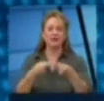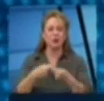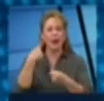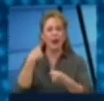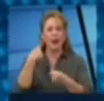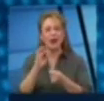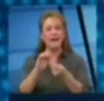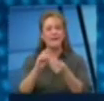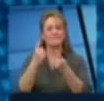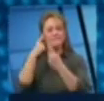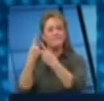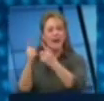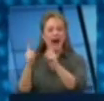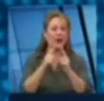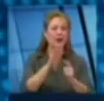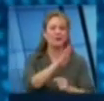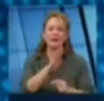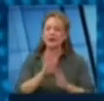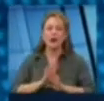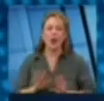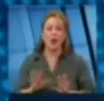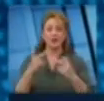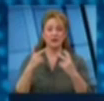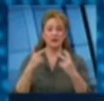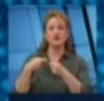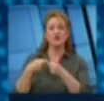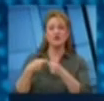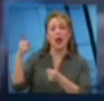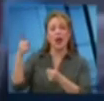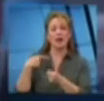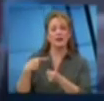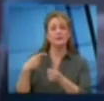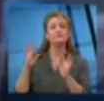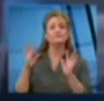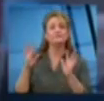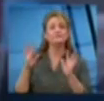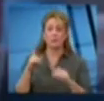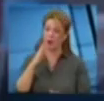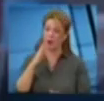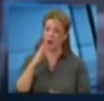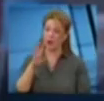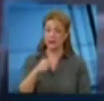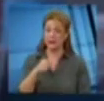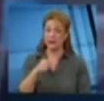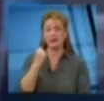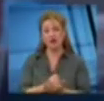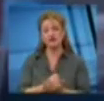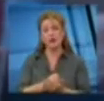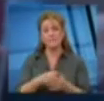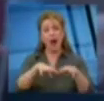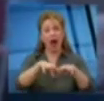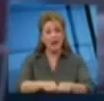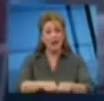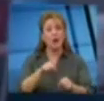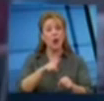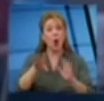ביבי וכו', יותר חשוב באמת, כמו שאמר השם. גם כשישראל תכשיר עשרות מאחזים שמוגדרים בישראל לא